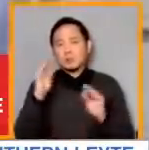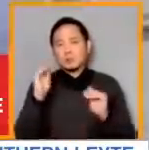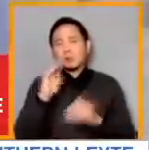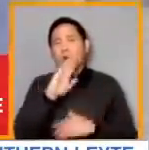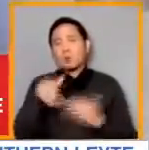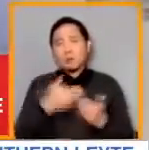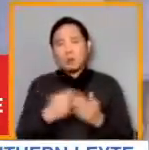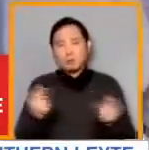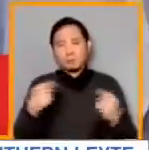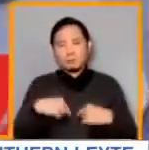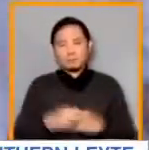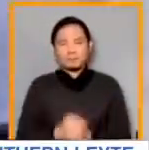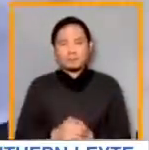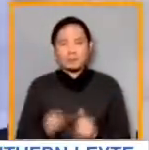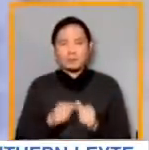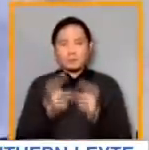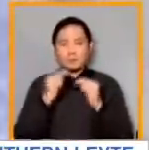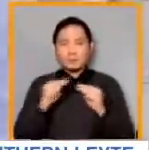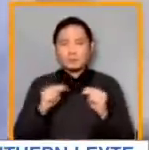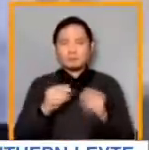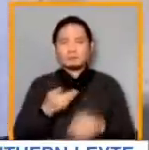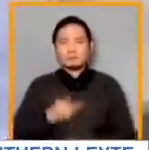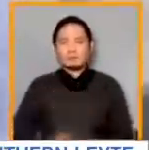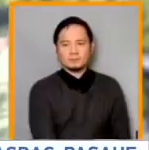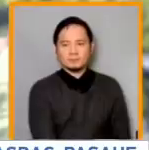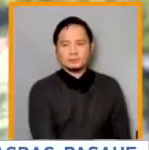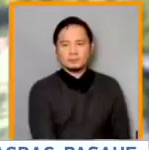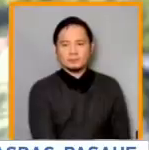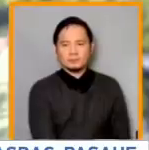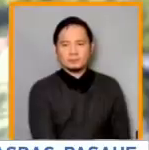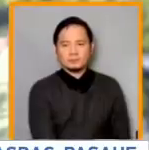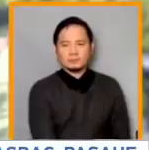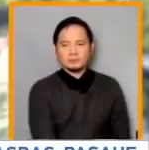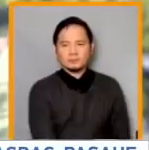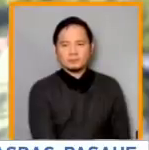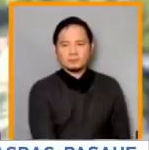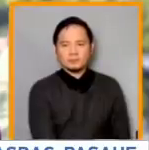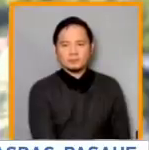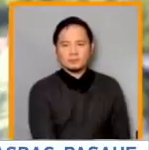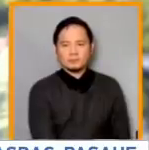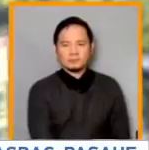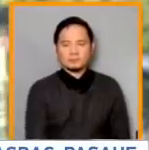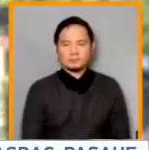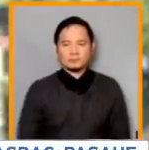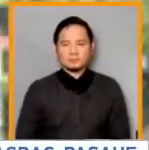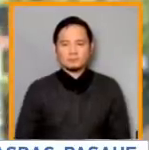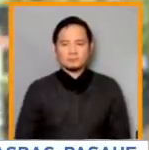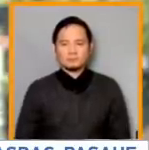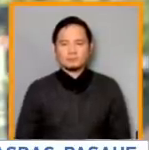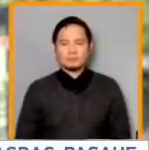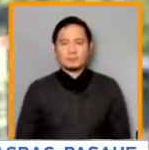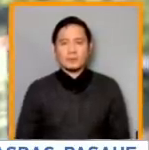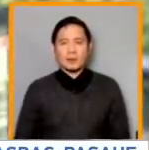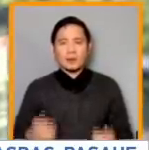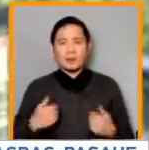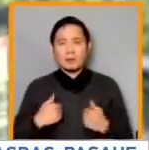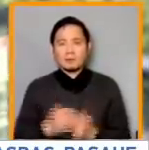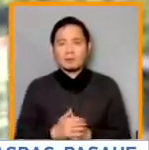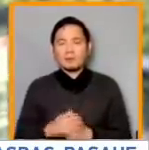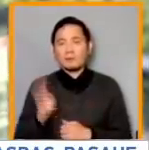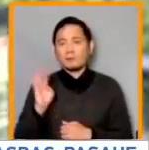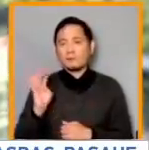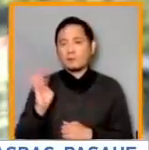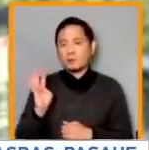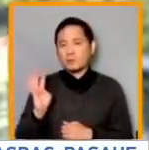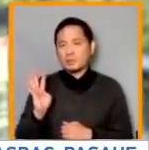unang balita. Nico Wahe, buong puso para sa Pilipino. Kasama ang Pilipinas sa 40 bansa na kalahok ngayong araw sa Land of the